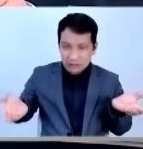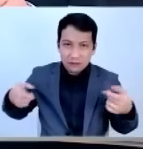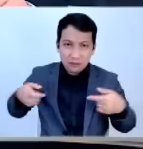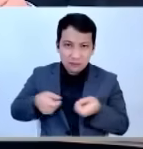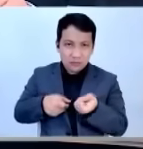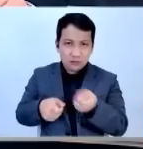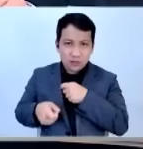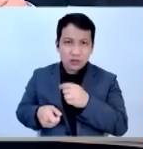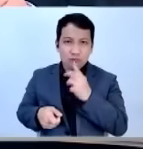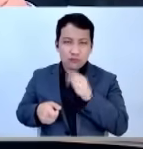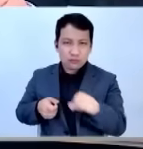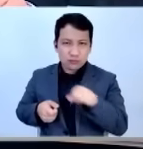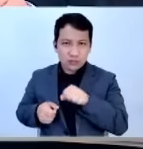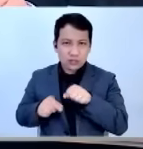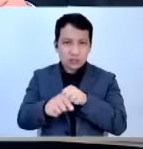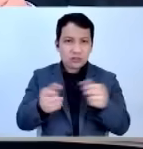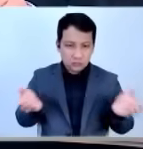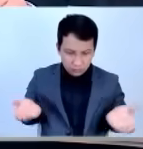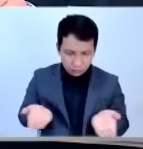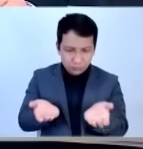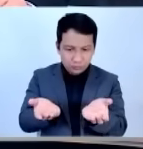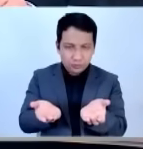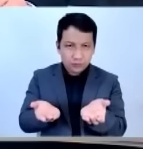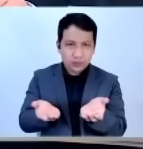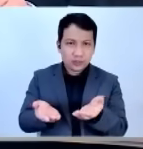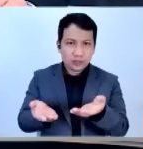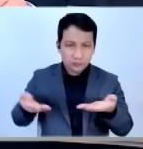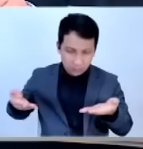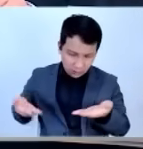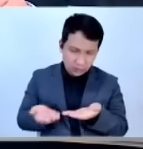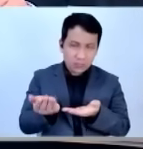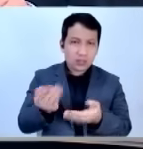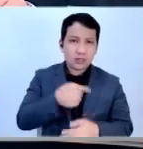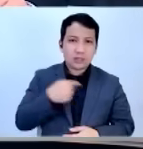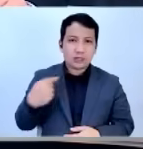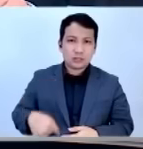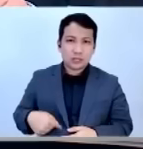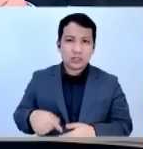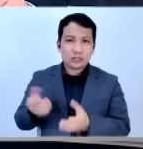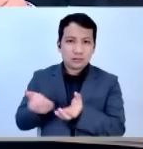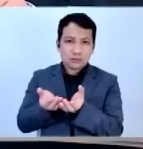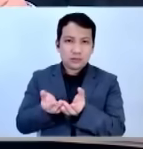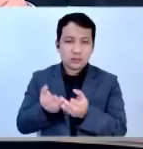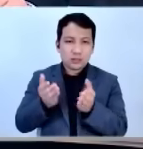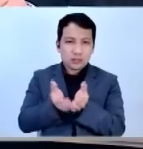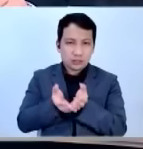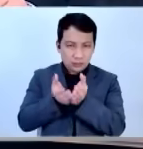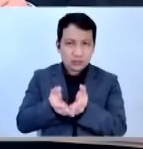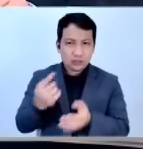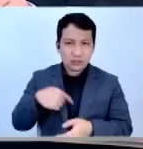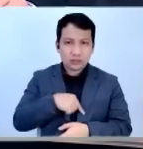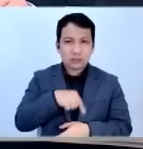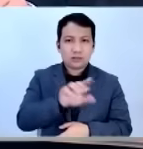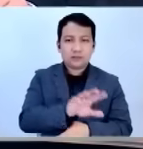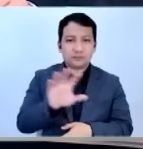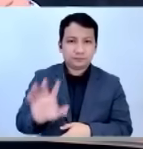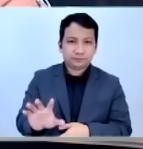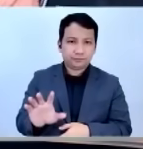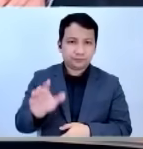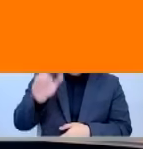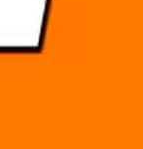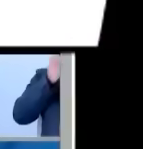Hinarang, ginitgit at muntik pang banggain ng China ang ating bangka. Nasa frontline ng balitang yan, si Elaine